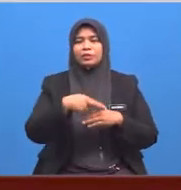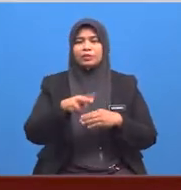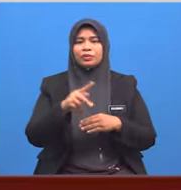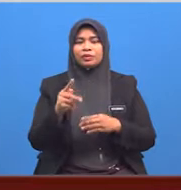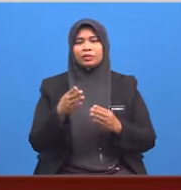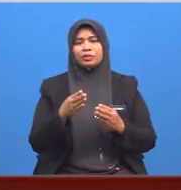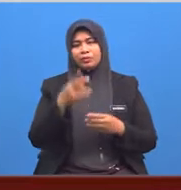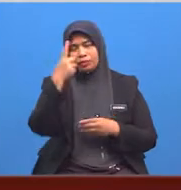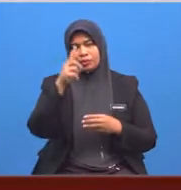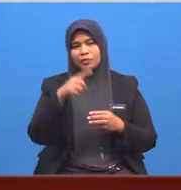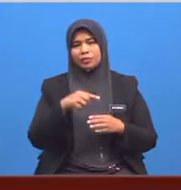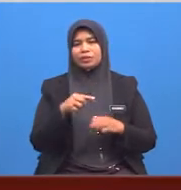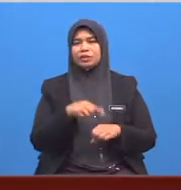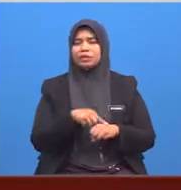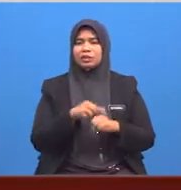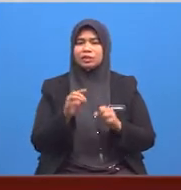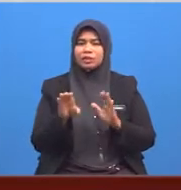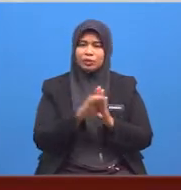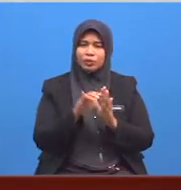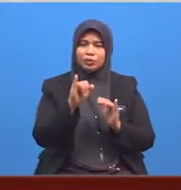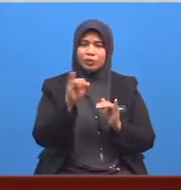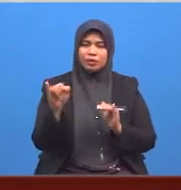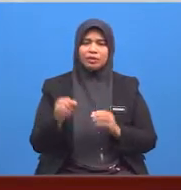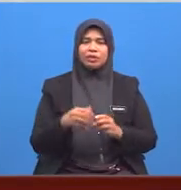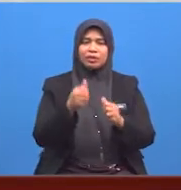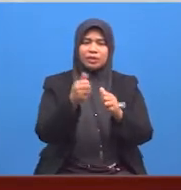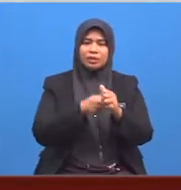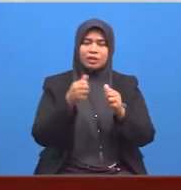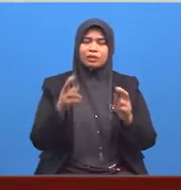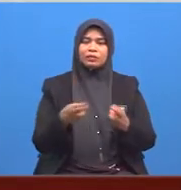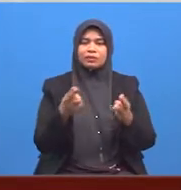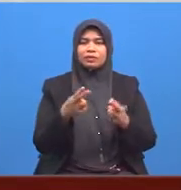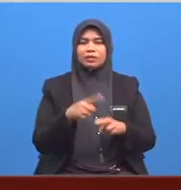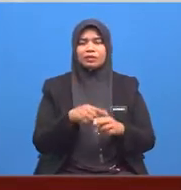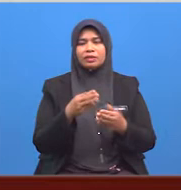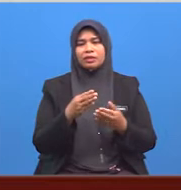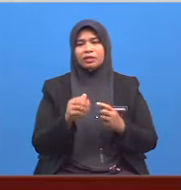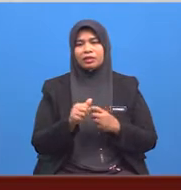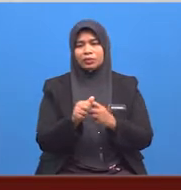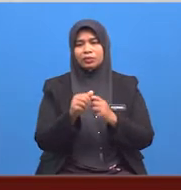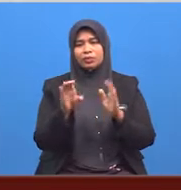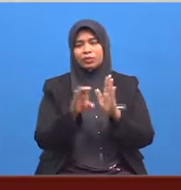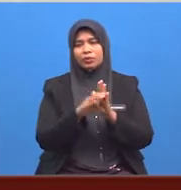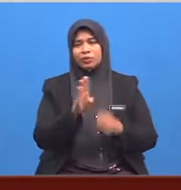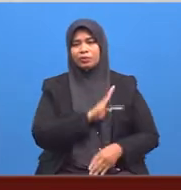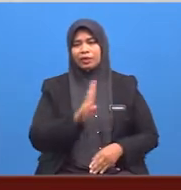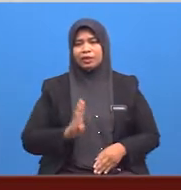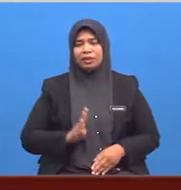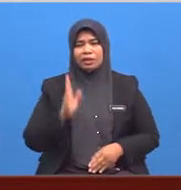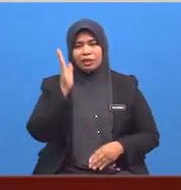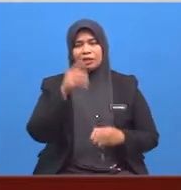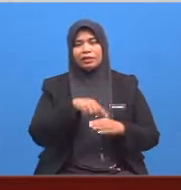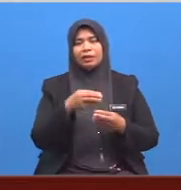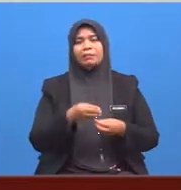kan untuk dicontohi setiap usaha untuk muncul tuhi Baginda diberikan Pa De dan